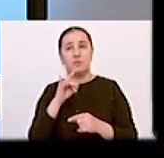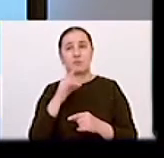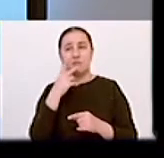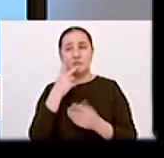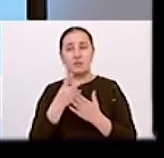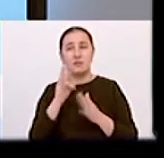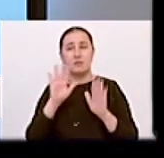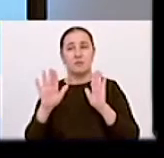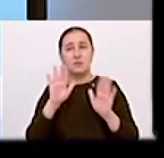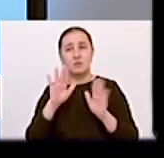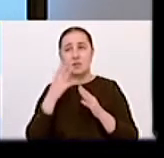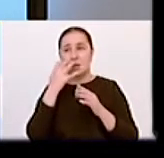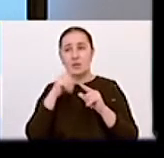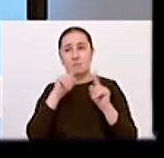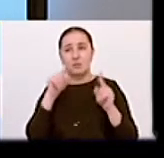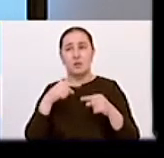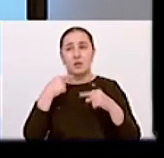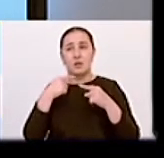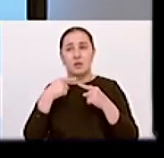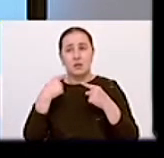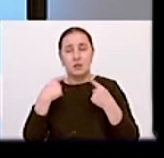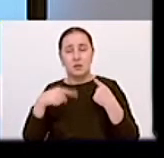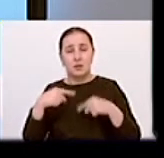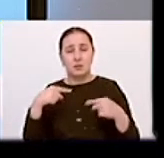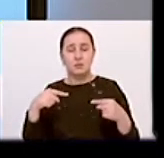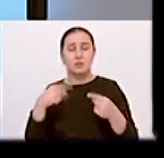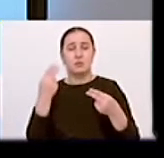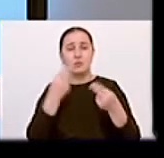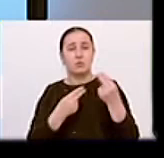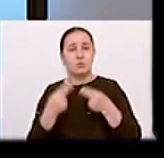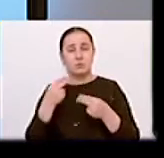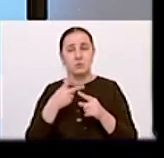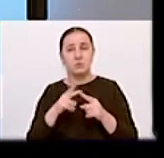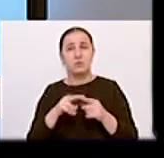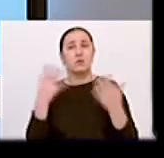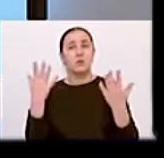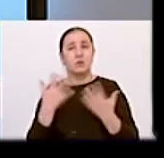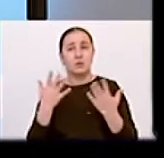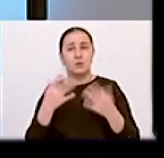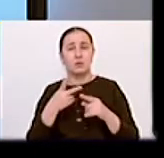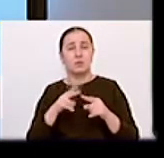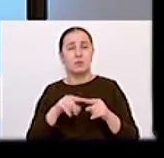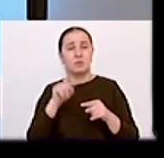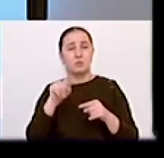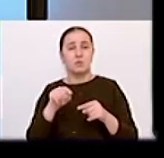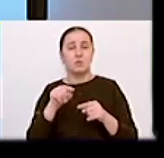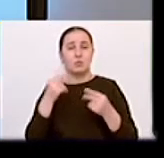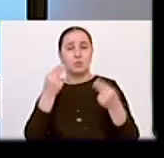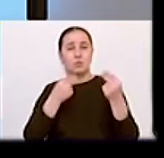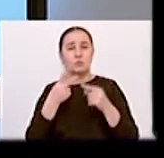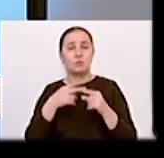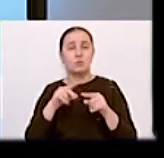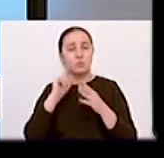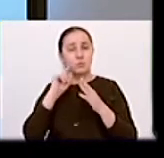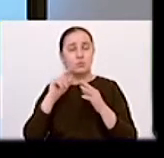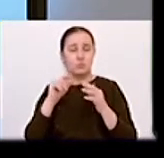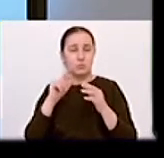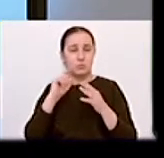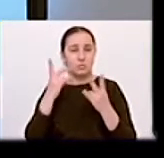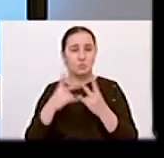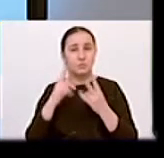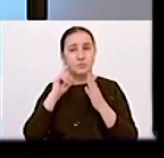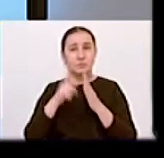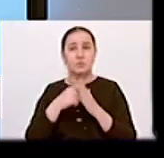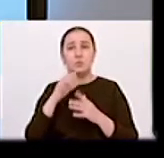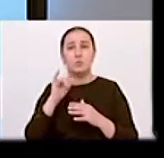на выставке картины разных художников. Каких именно художников? Нужно уточнить.